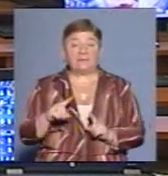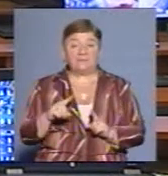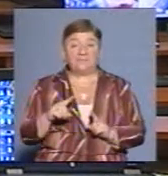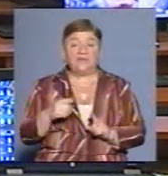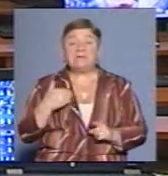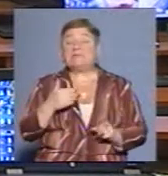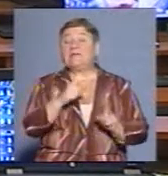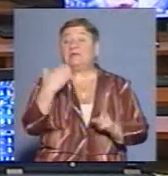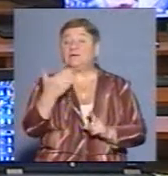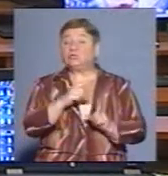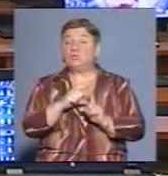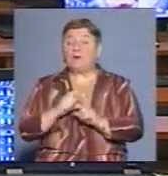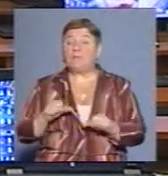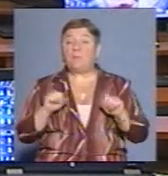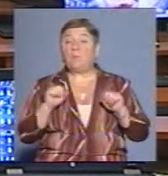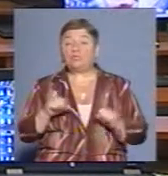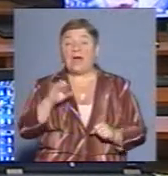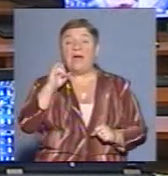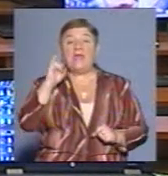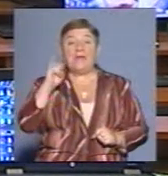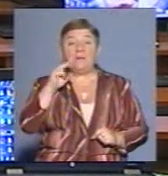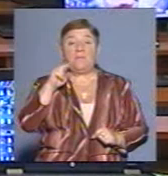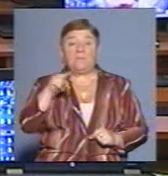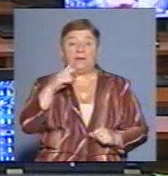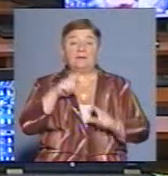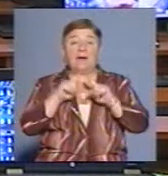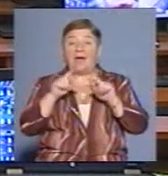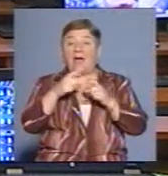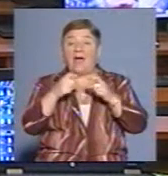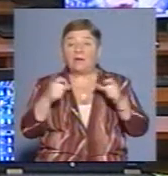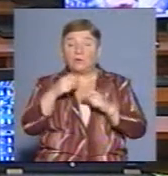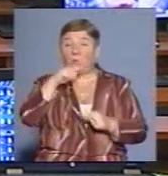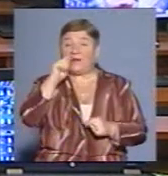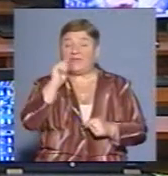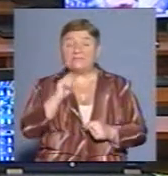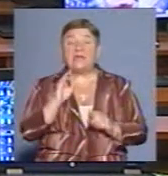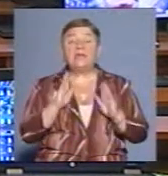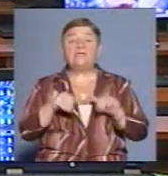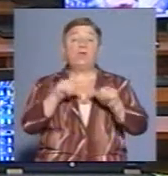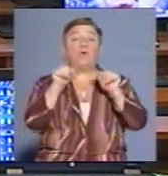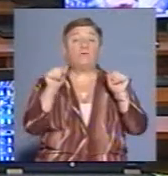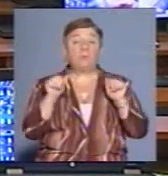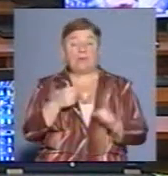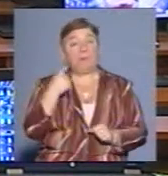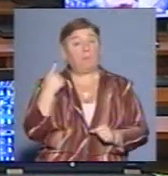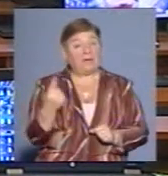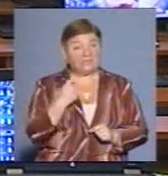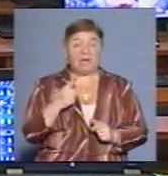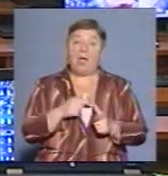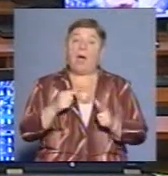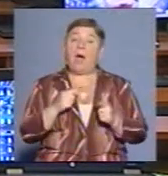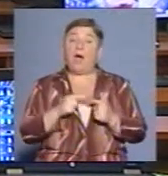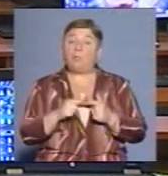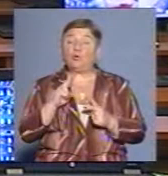За її словами, до цього часу зробити ID-картку могли тільки 14-річні українці, ті, хто оформляв паспорт вперше, або ж громадяни,